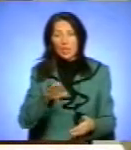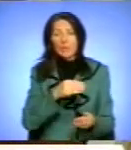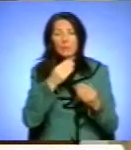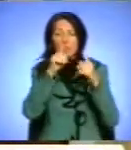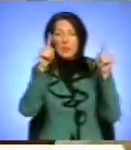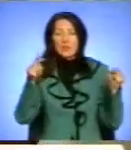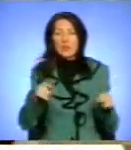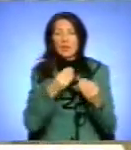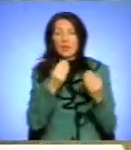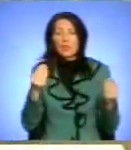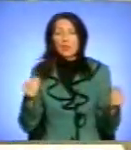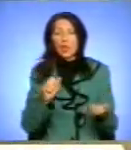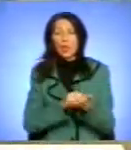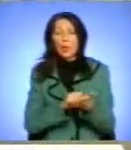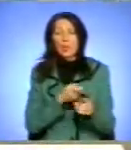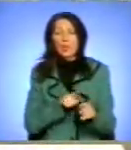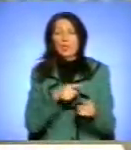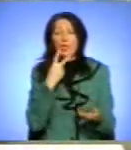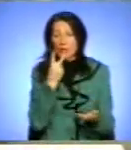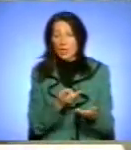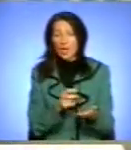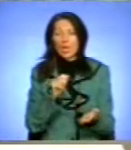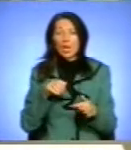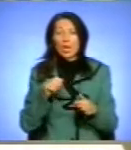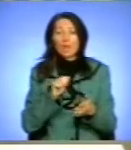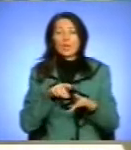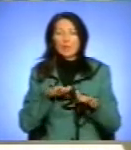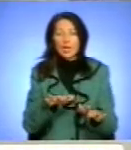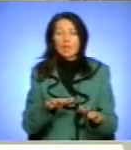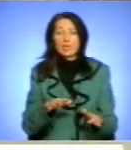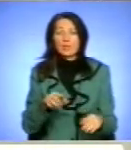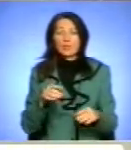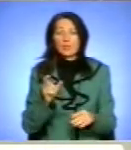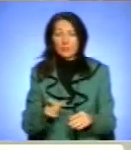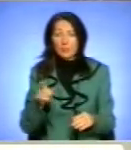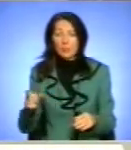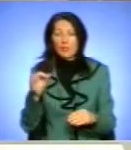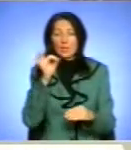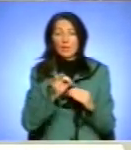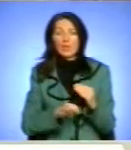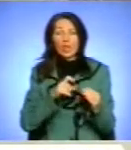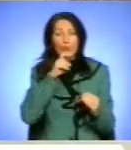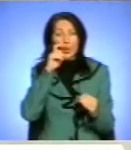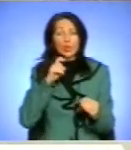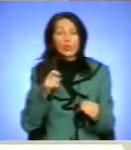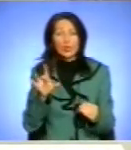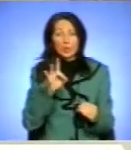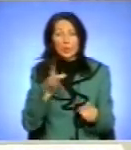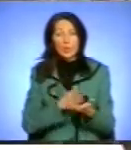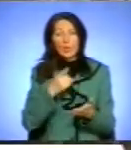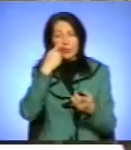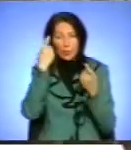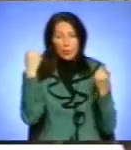виставлені документи, які відображають діяльність діячів Західної Української Народної Республіки. Зокрема, є повідомлення про повернення з Австрії